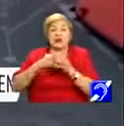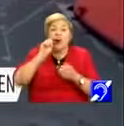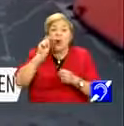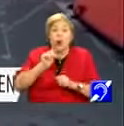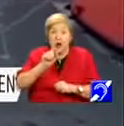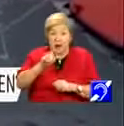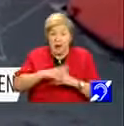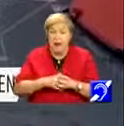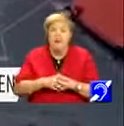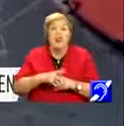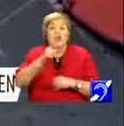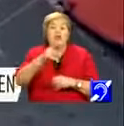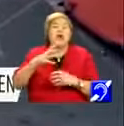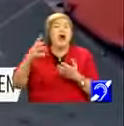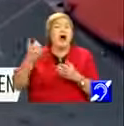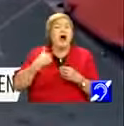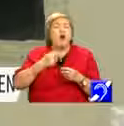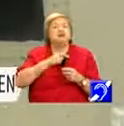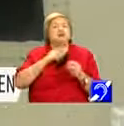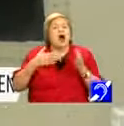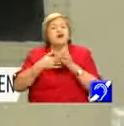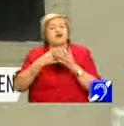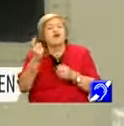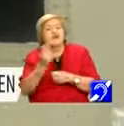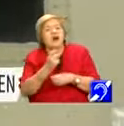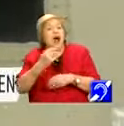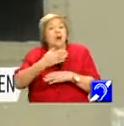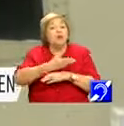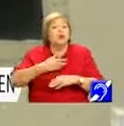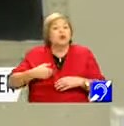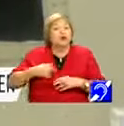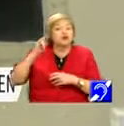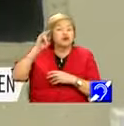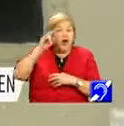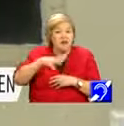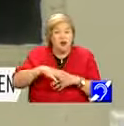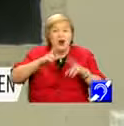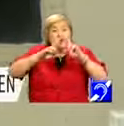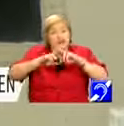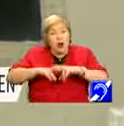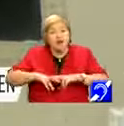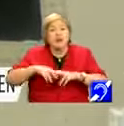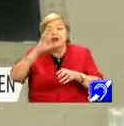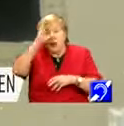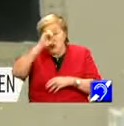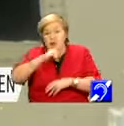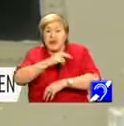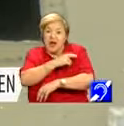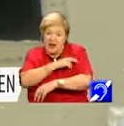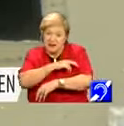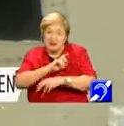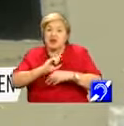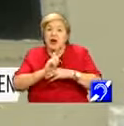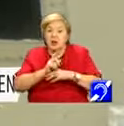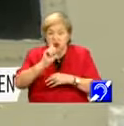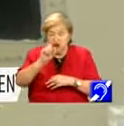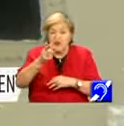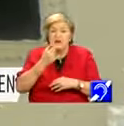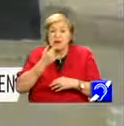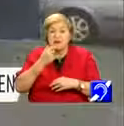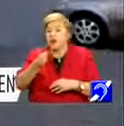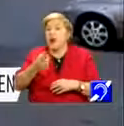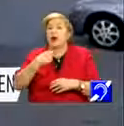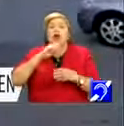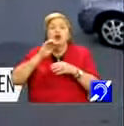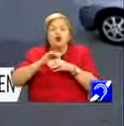Aceștia fuseseră aduși de la București cu o aeronavă militară și au stat peste noapte la unitatea de primiri urgențe. Medicii au evaluat și au pregătit